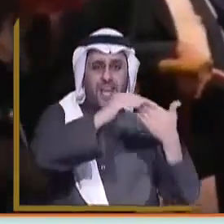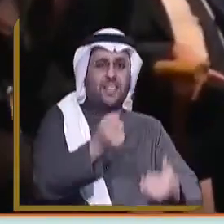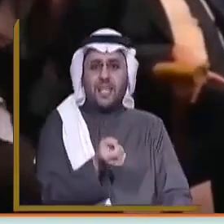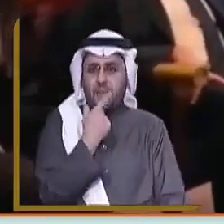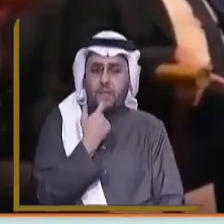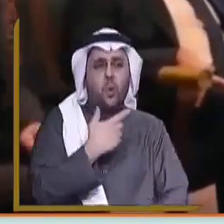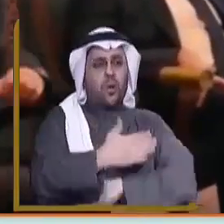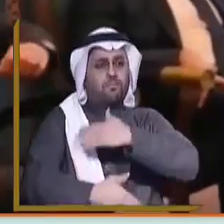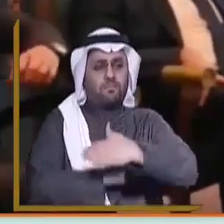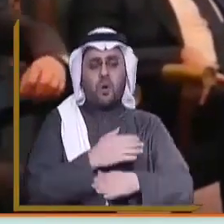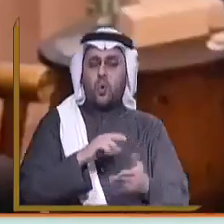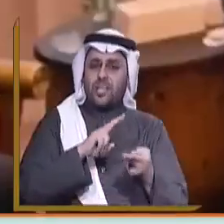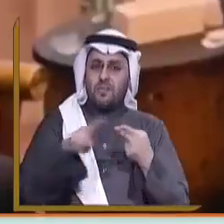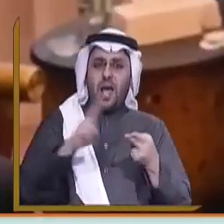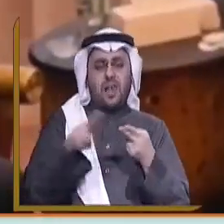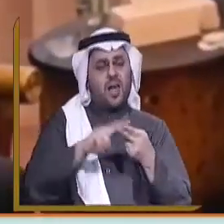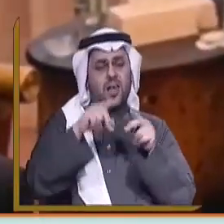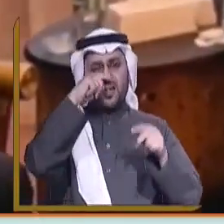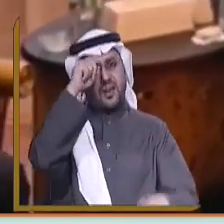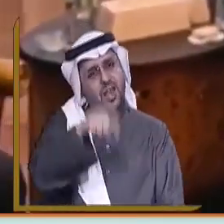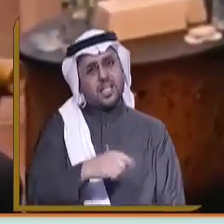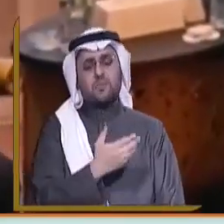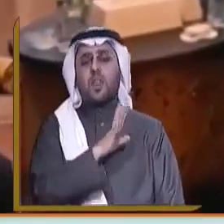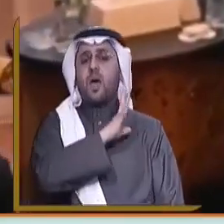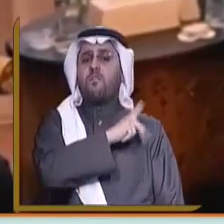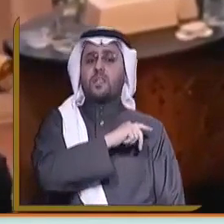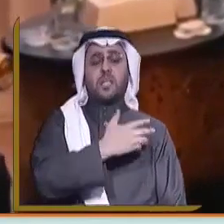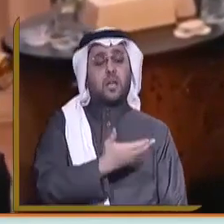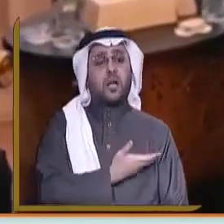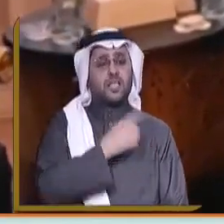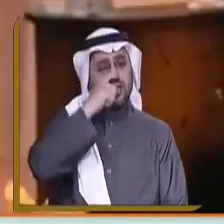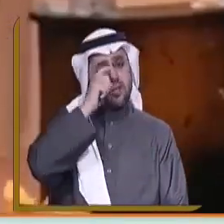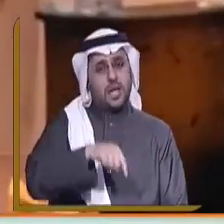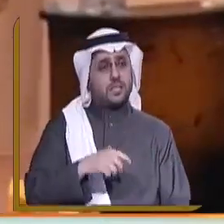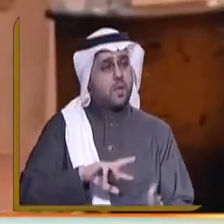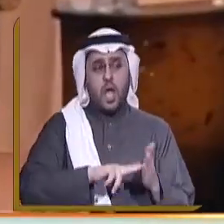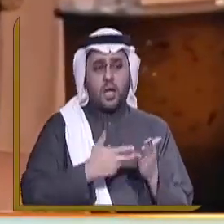حل عادل وشامل ومنصف يلبي تطلعات الشعب